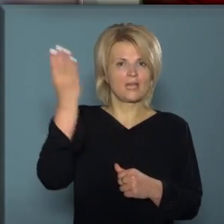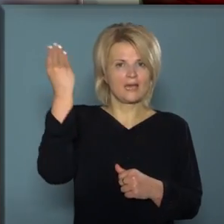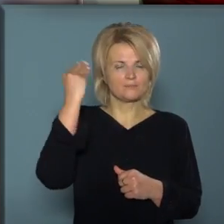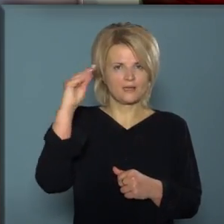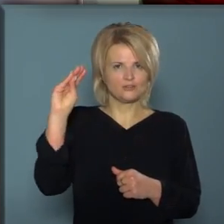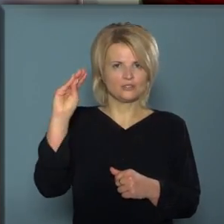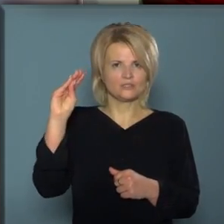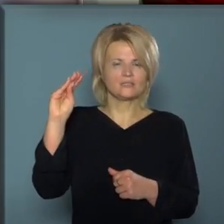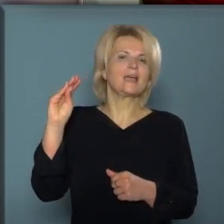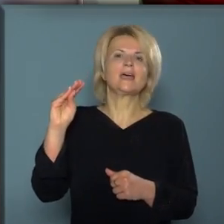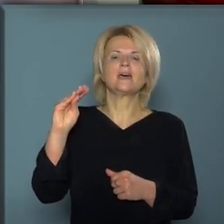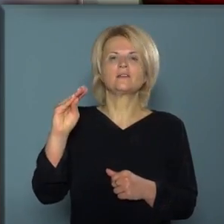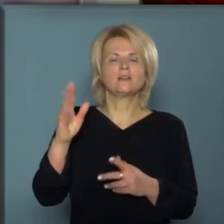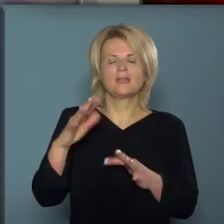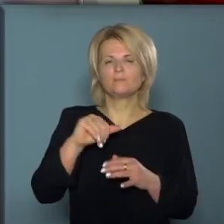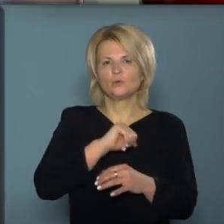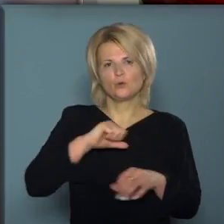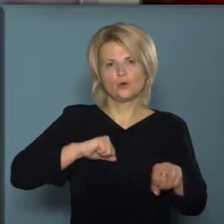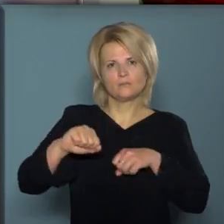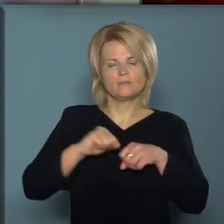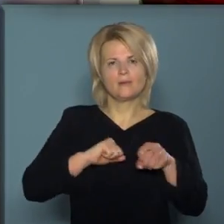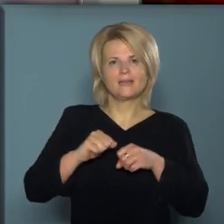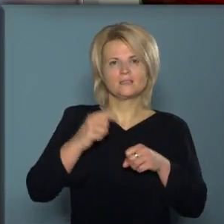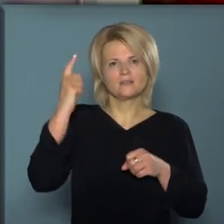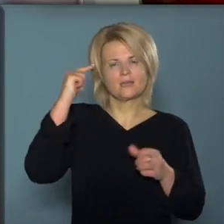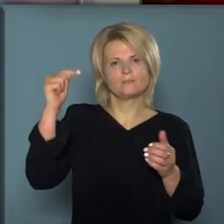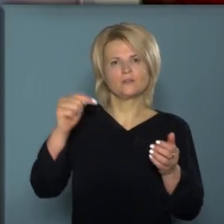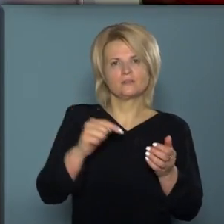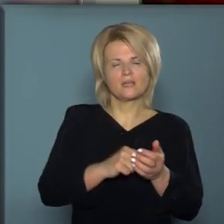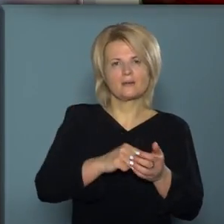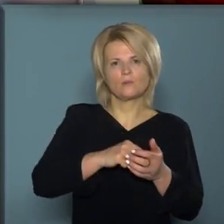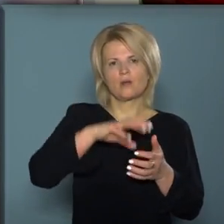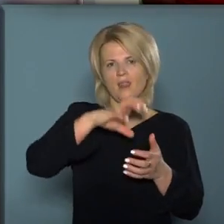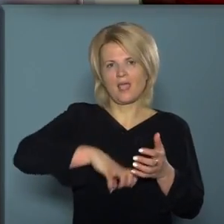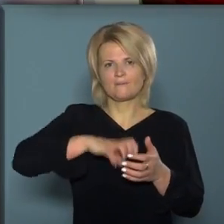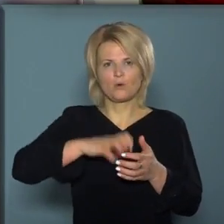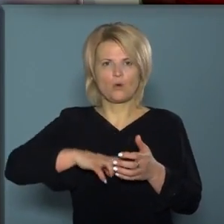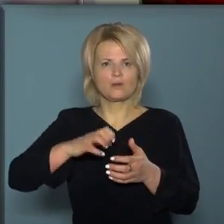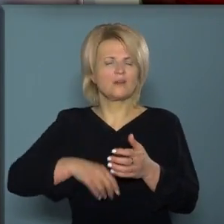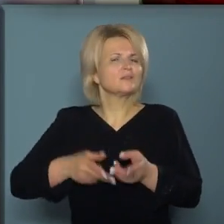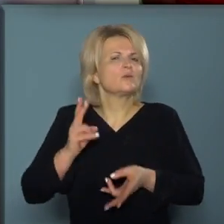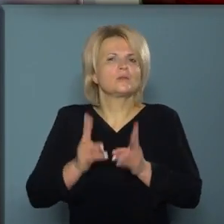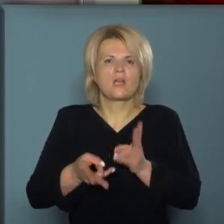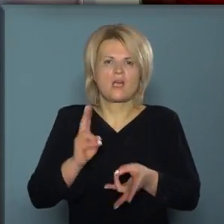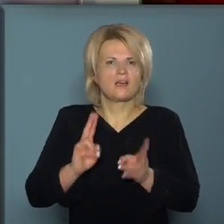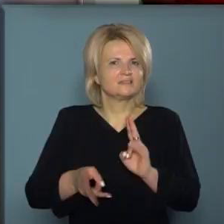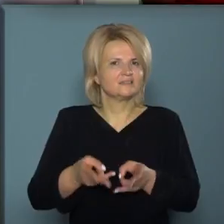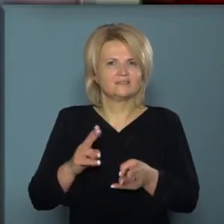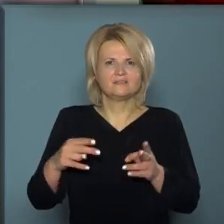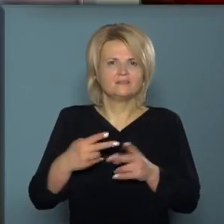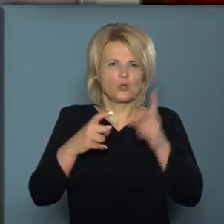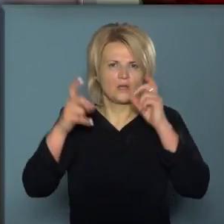az önkormányzat szemszögéből levonja a következtetéseket, vagy nem tudom, hogy egyáltalán hogy működik ez, hiszen